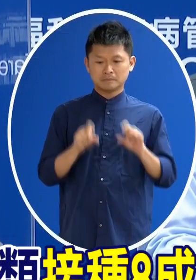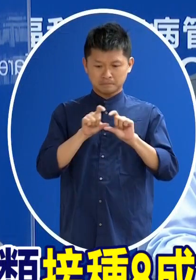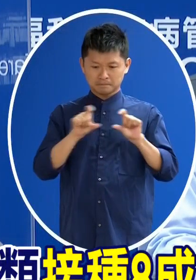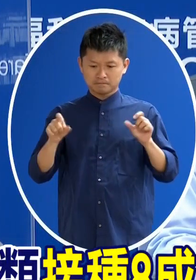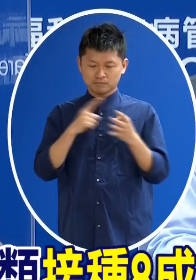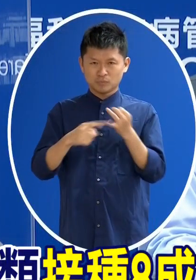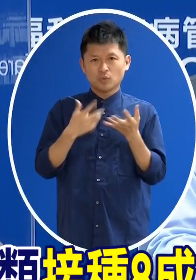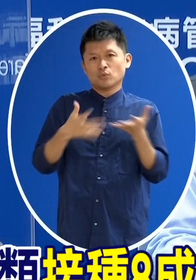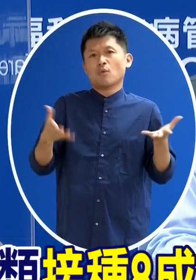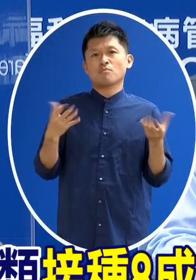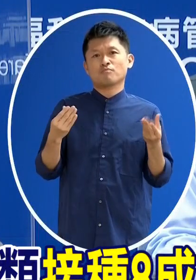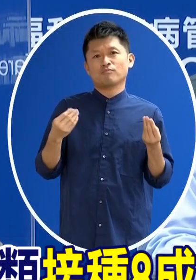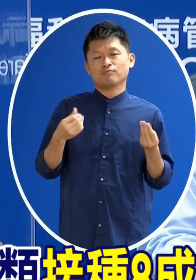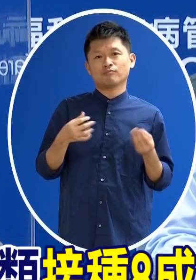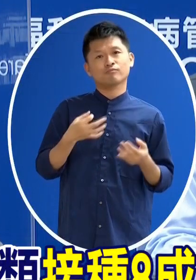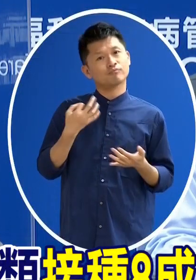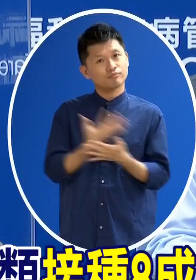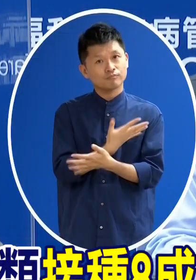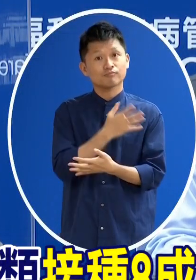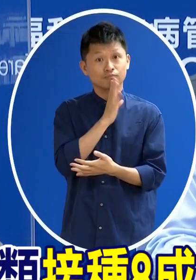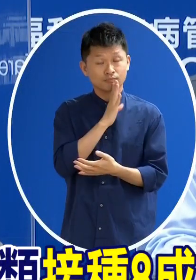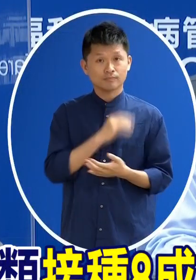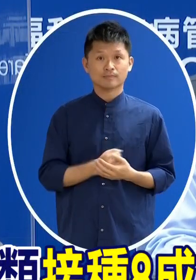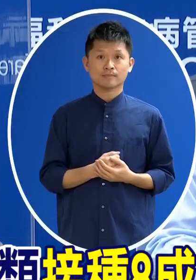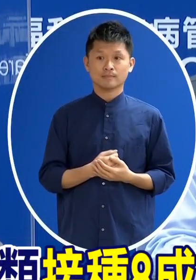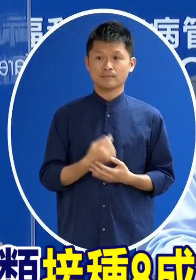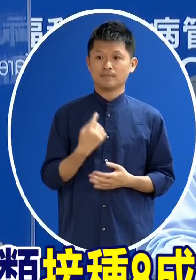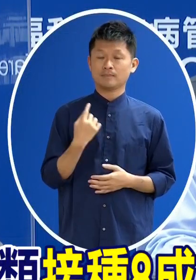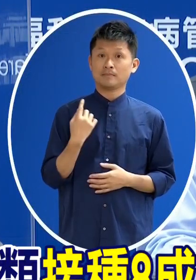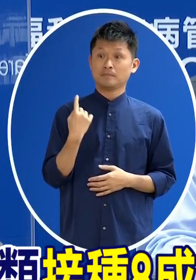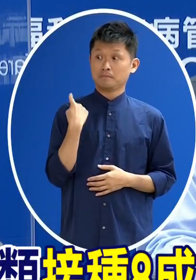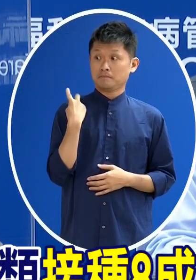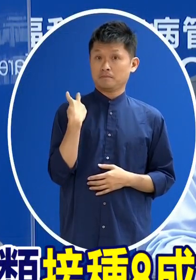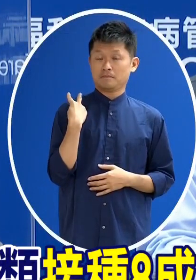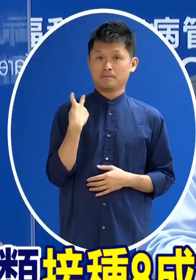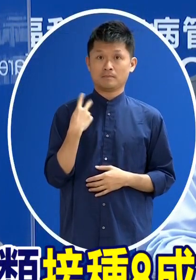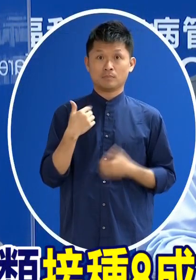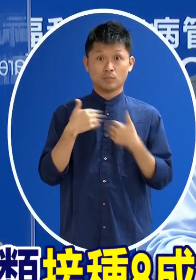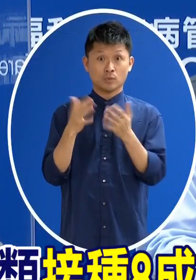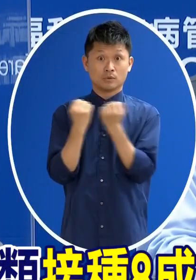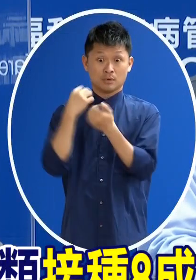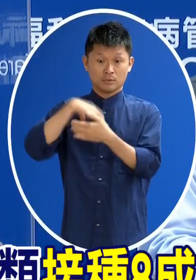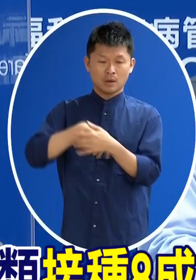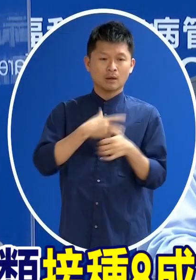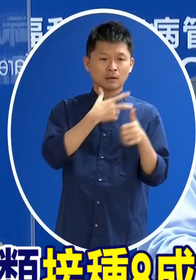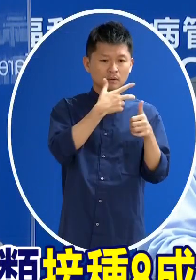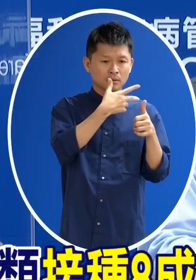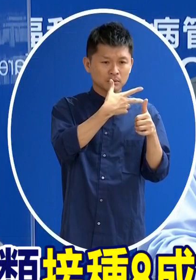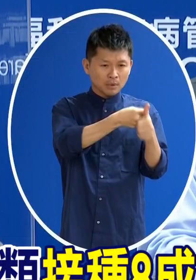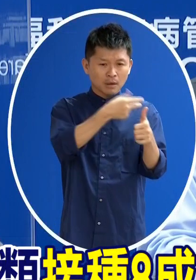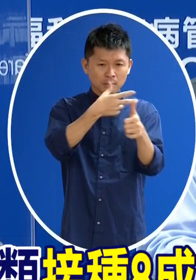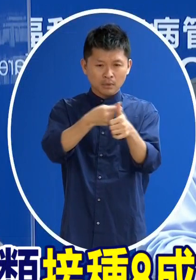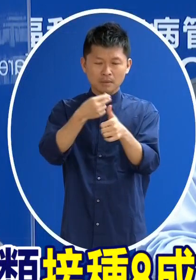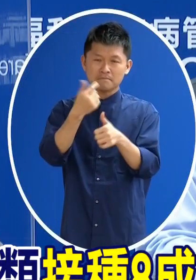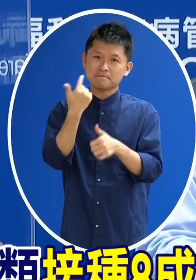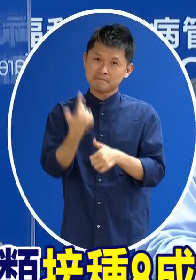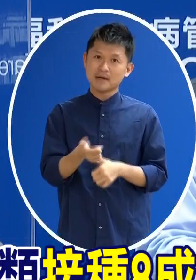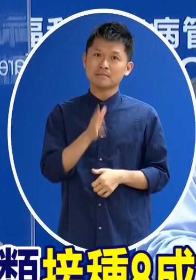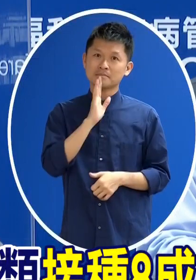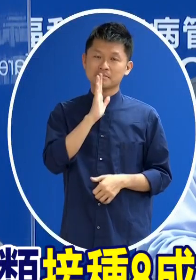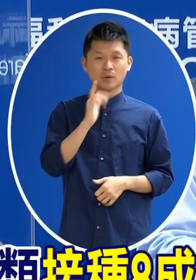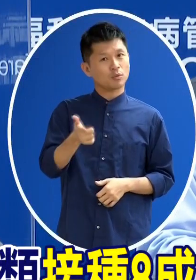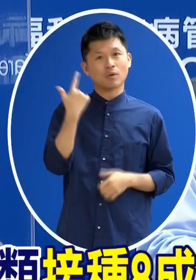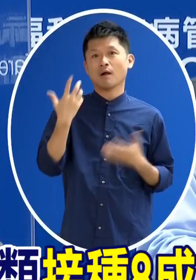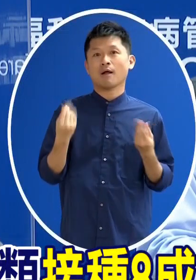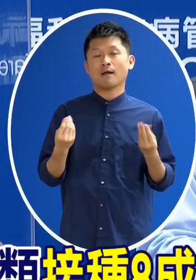不是很多但是那在这几天 Moderna 打的也不算是特别的快那所以说我们希望就是